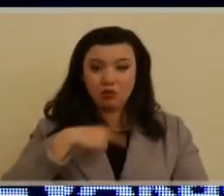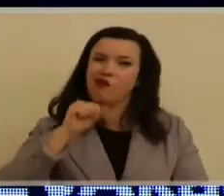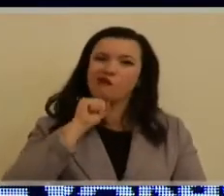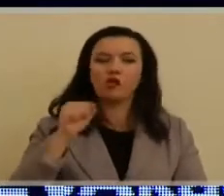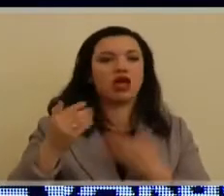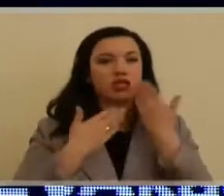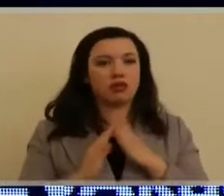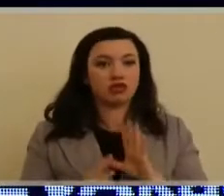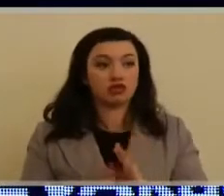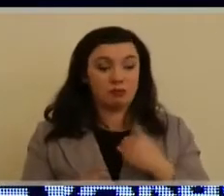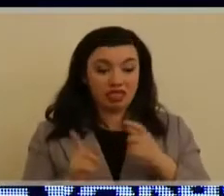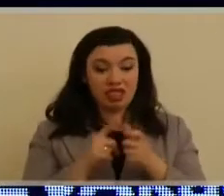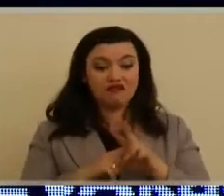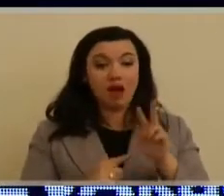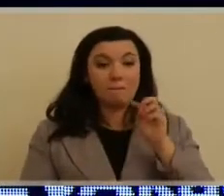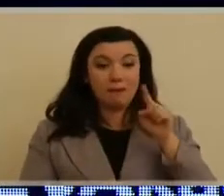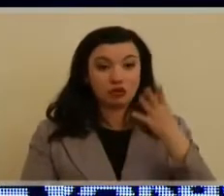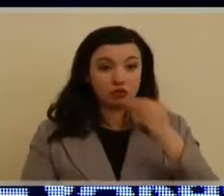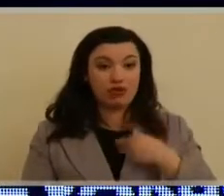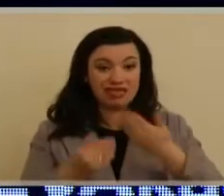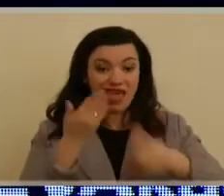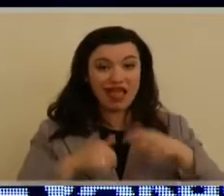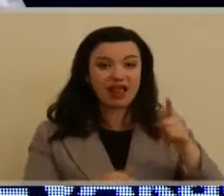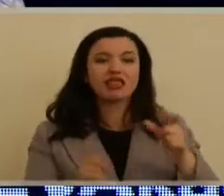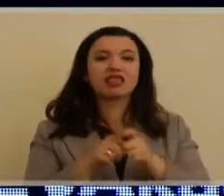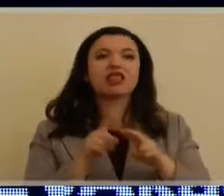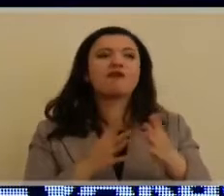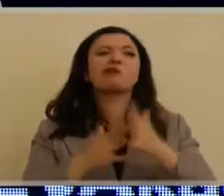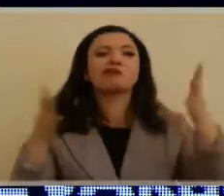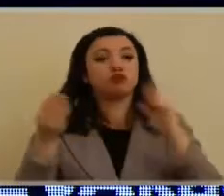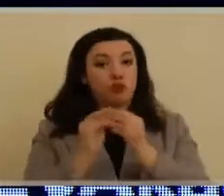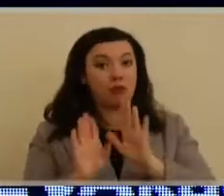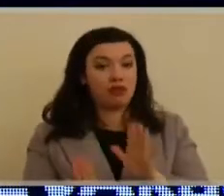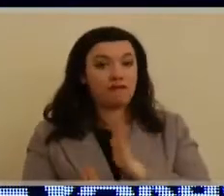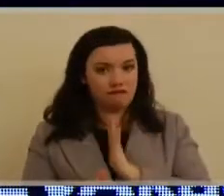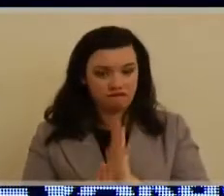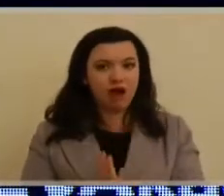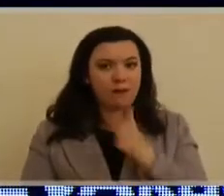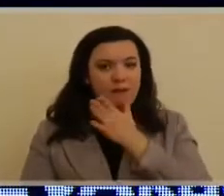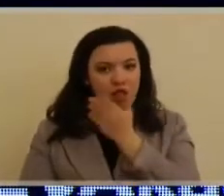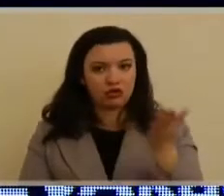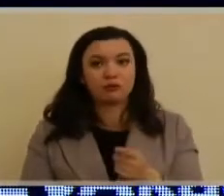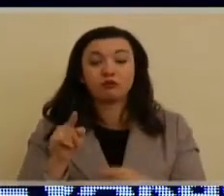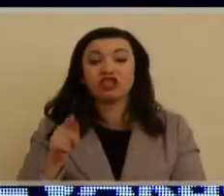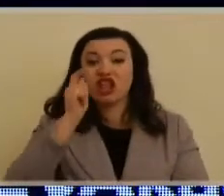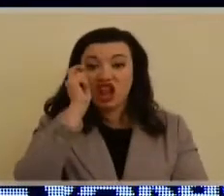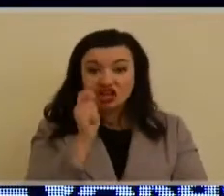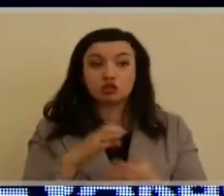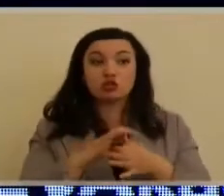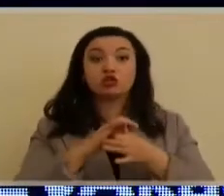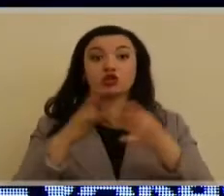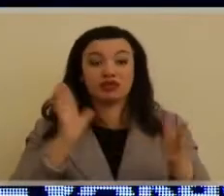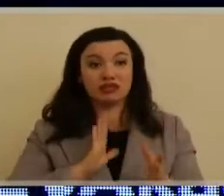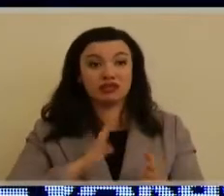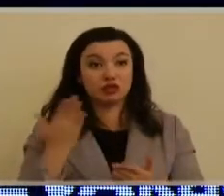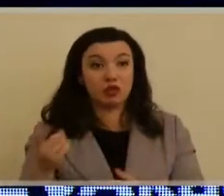vurgulamak istiyorum. Eğer biz Deva Partisi olarak engellilerin devasa sorunları var bu ülkede, bunları gerçekten çözmeye